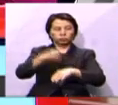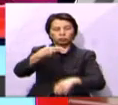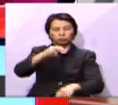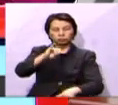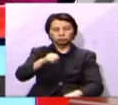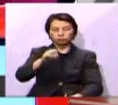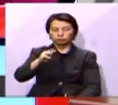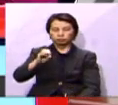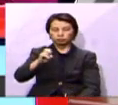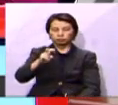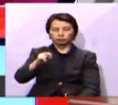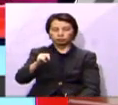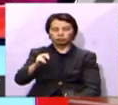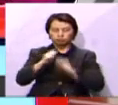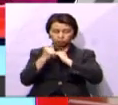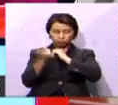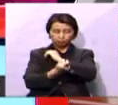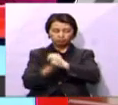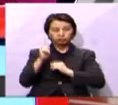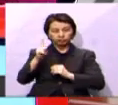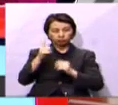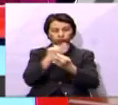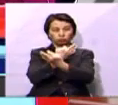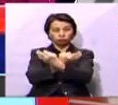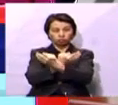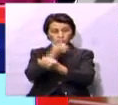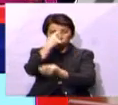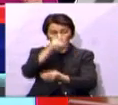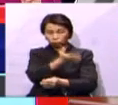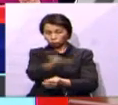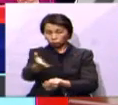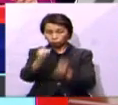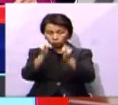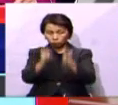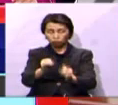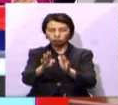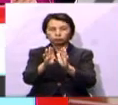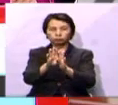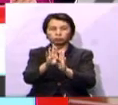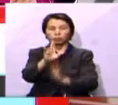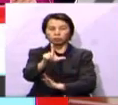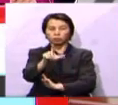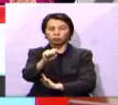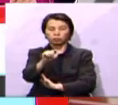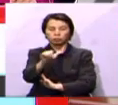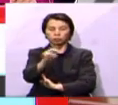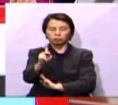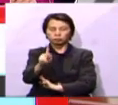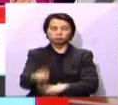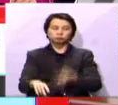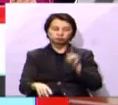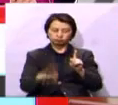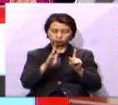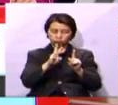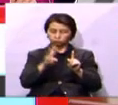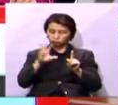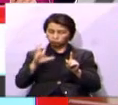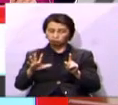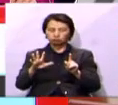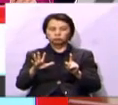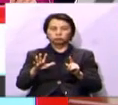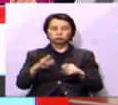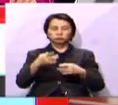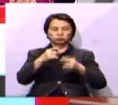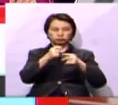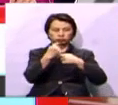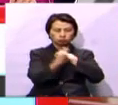Rumah Pangsa Taman Bersatu Keluang kepada individu yang layak. Sebanyak 116 unit di Rumah Pangsa Taman